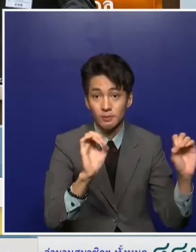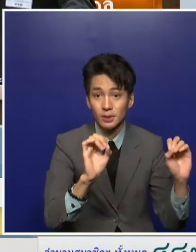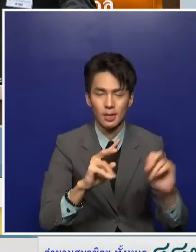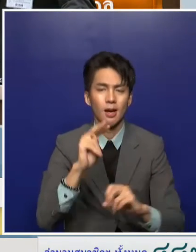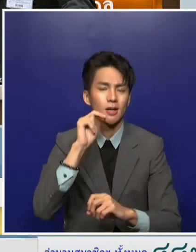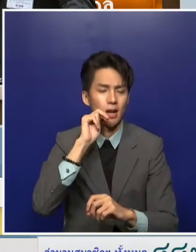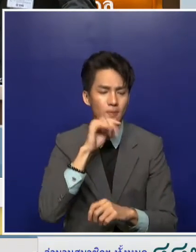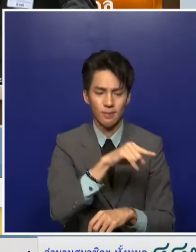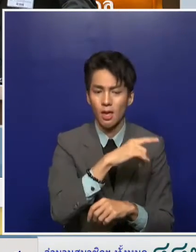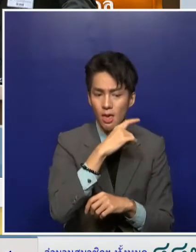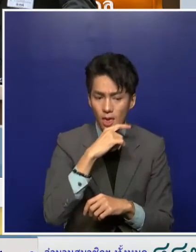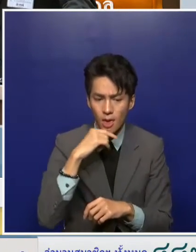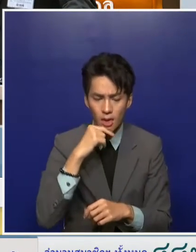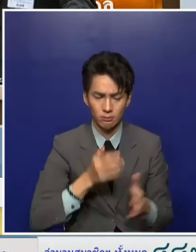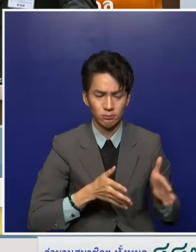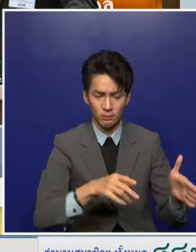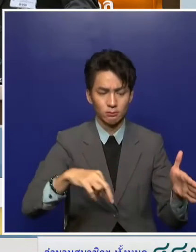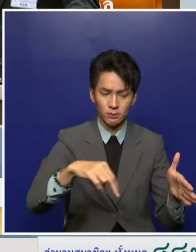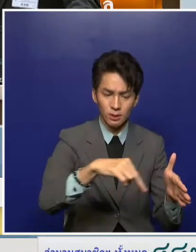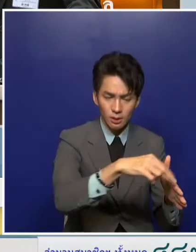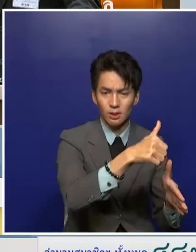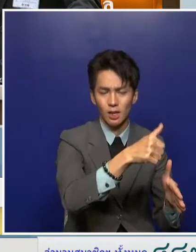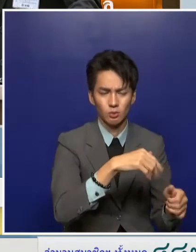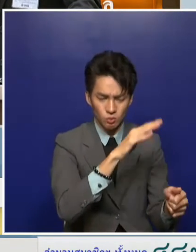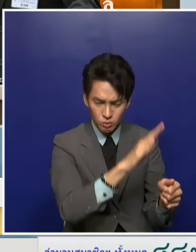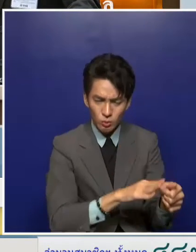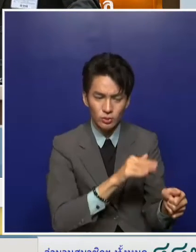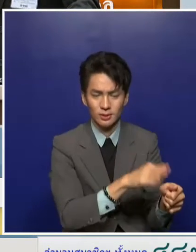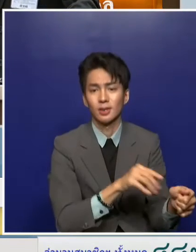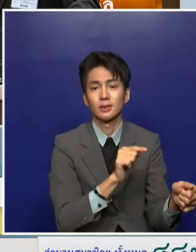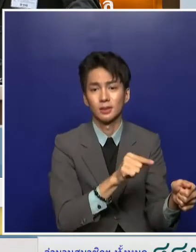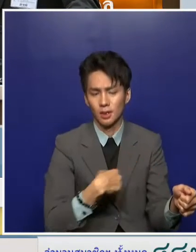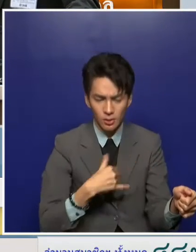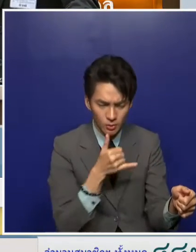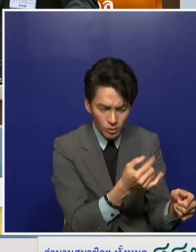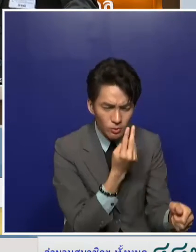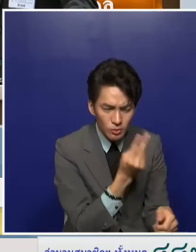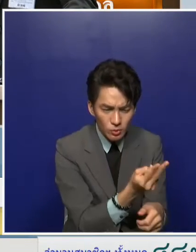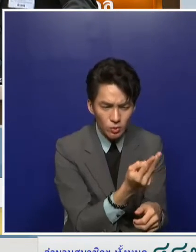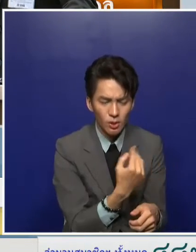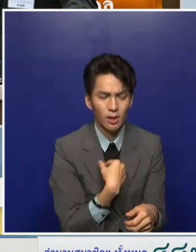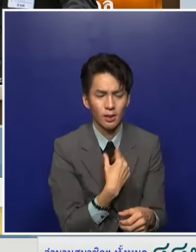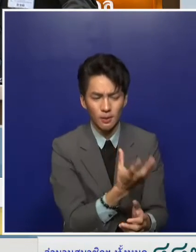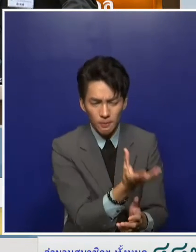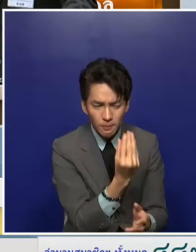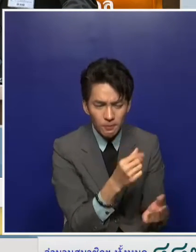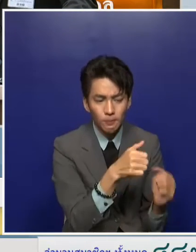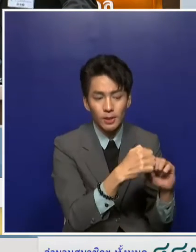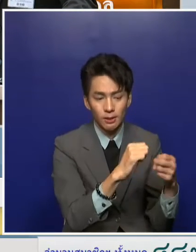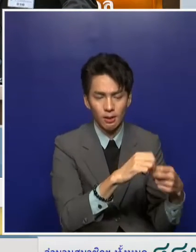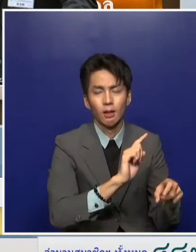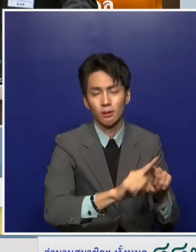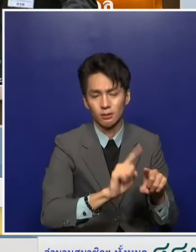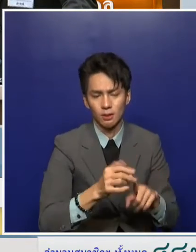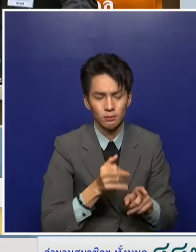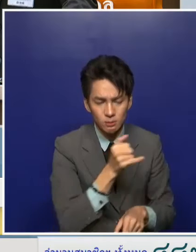แห้งขอดจนเดินได้ผมสงสารพี่น้องในถุงน้ำยมที่การเดินทางไปเห็นและเดินทางไปรับทราบปัญหาด้วยตัวเอง